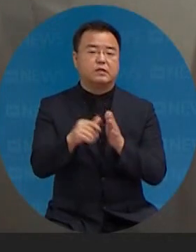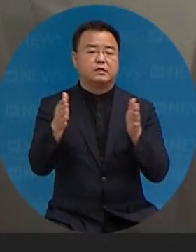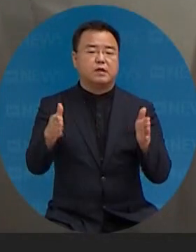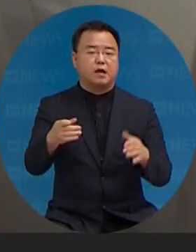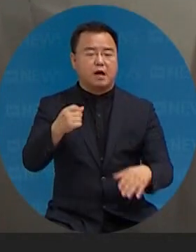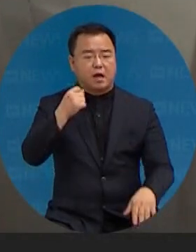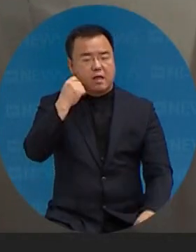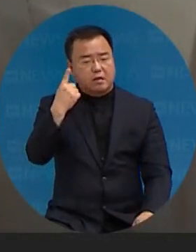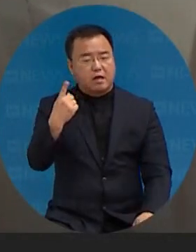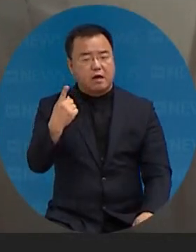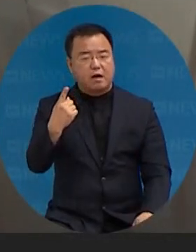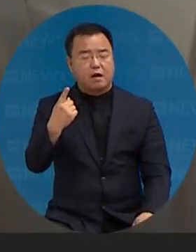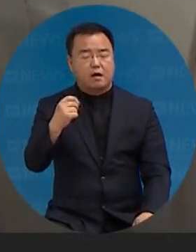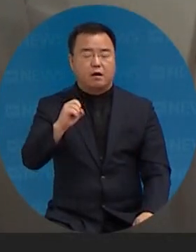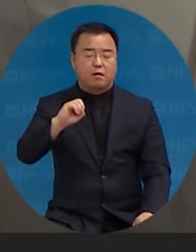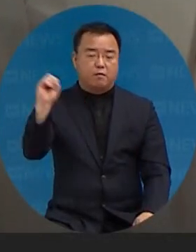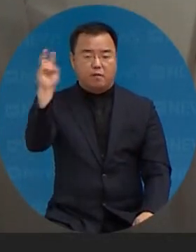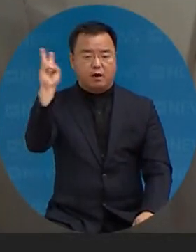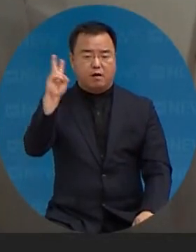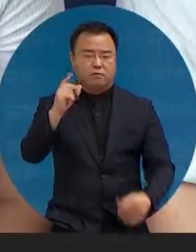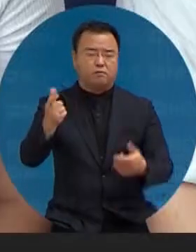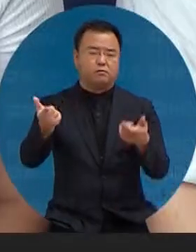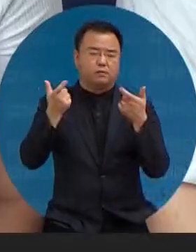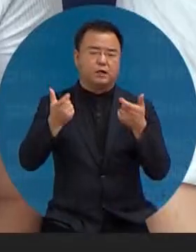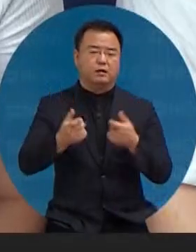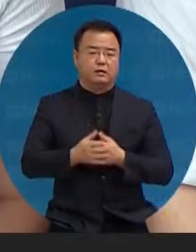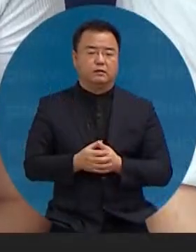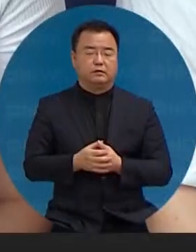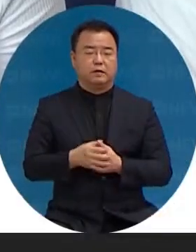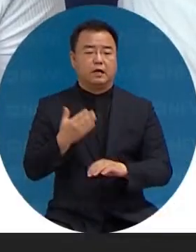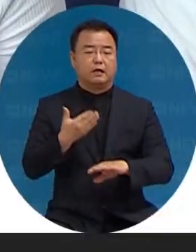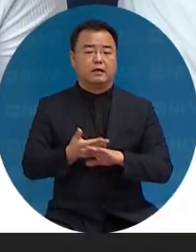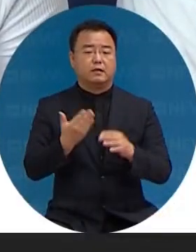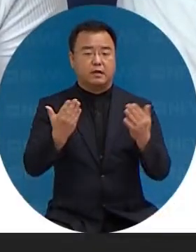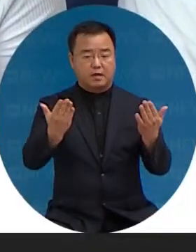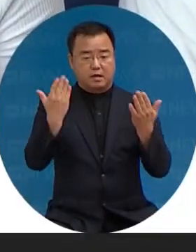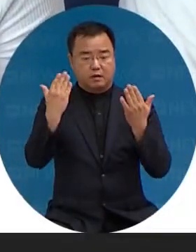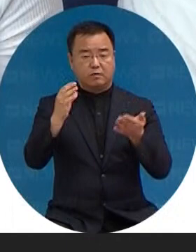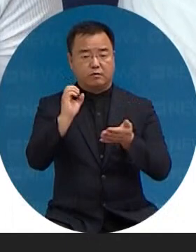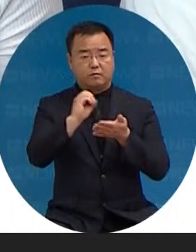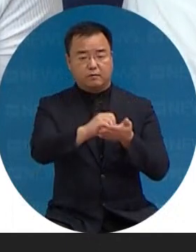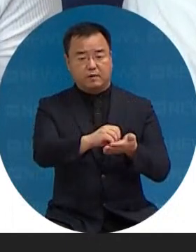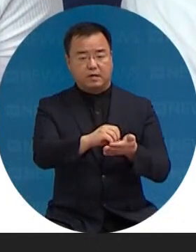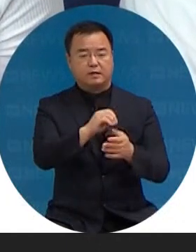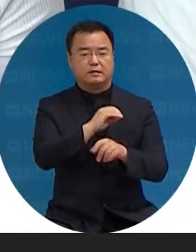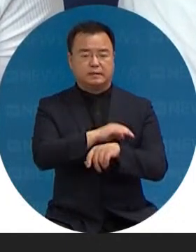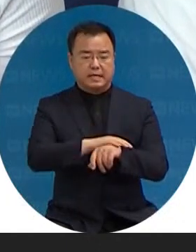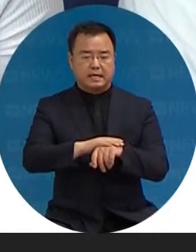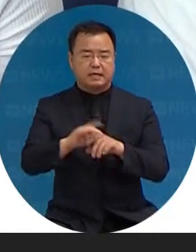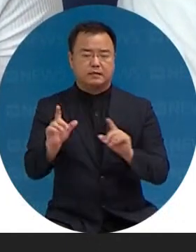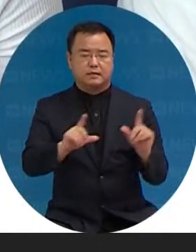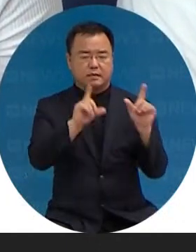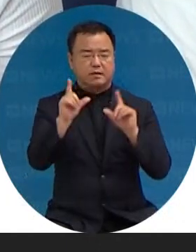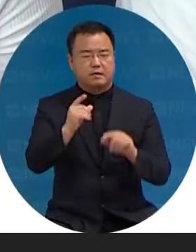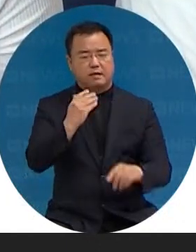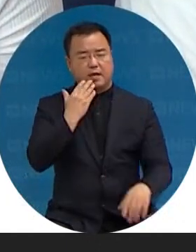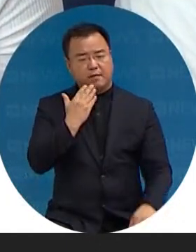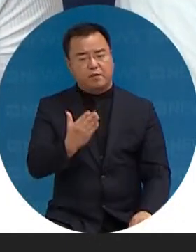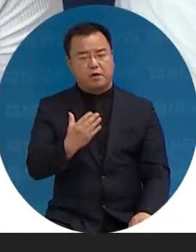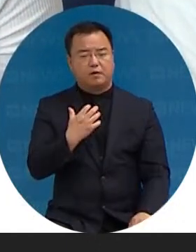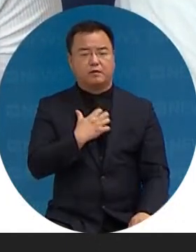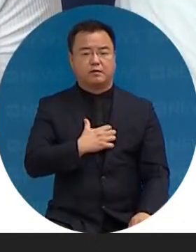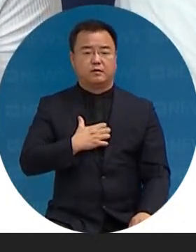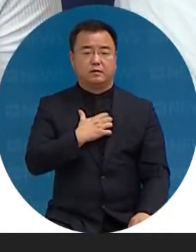인 그야말로 날벼락 같은 통 봅니다 받아서 또 가서 이제 잘 생활할 수 있을지 그게 또